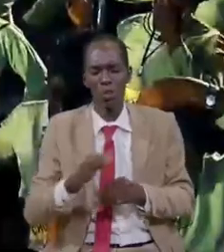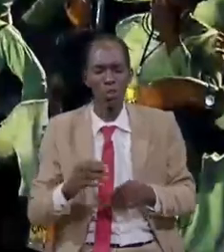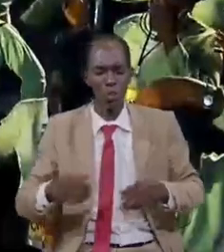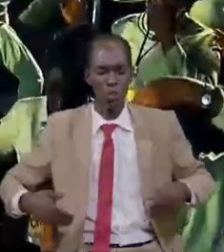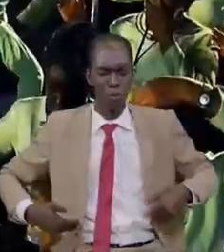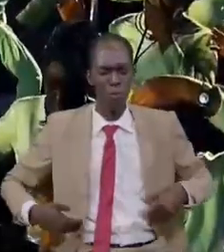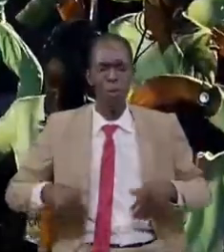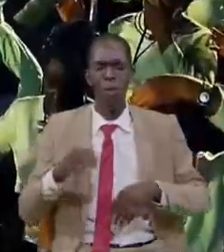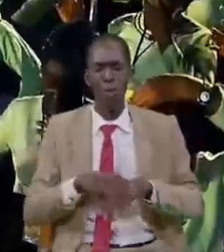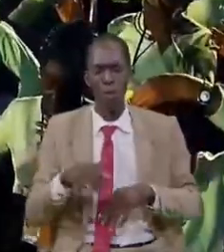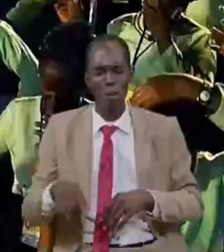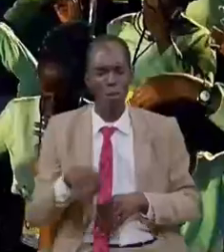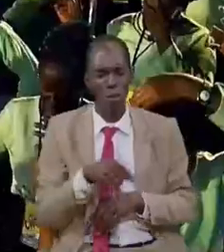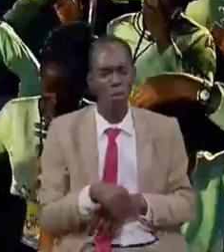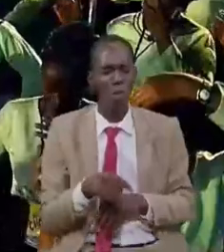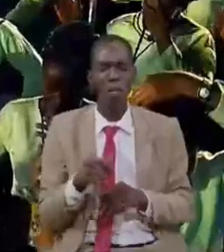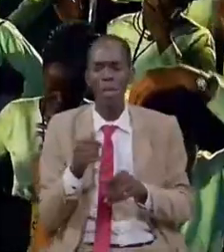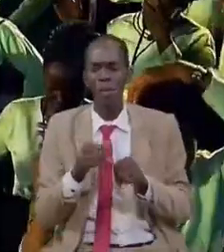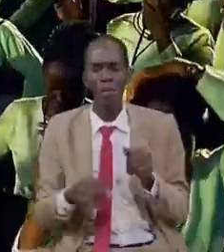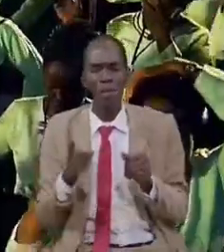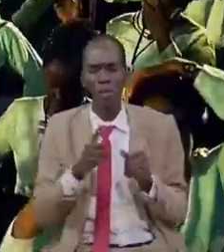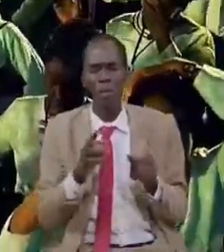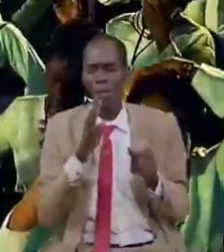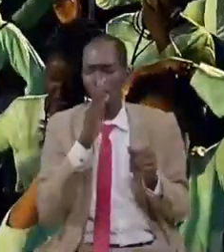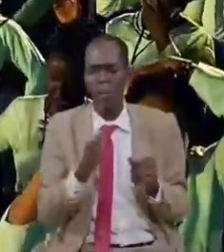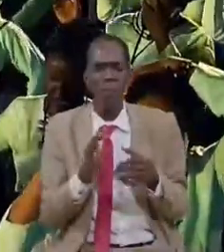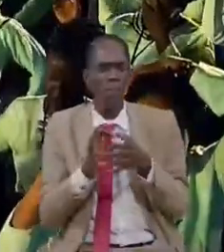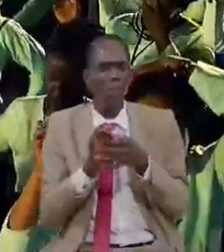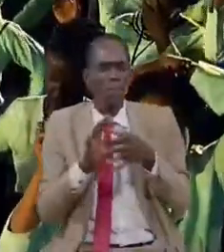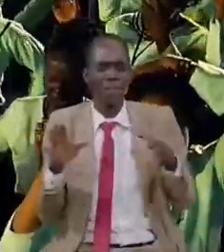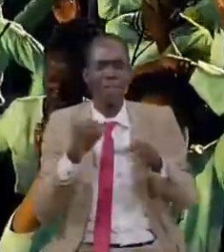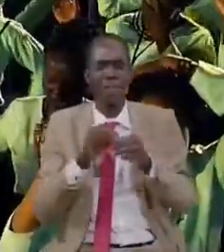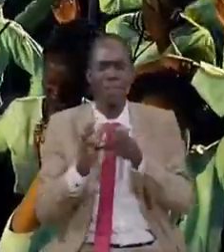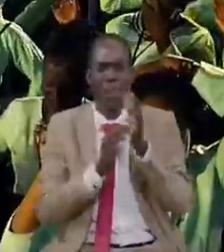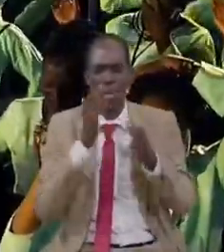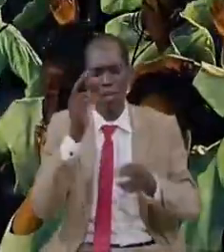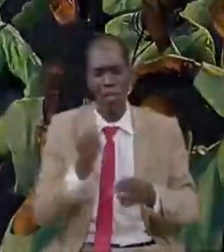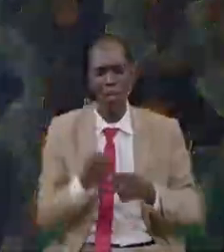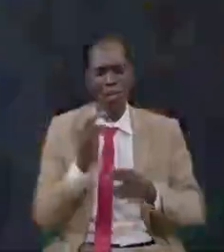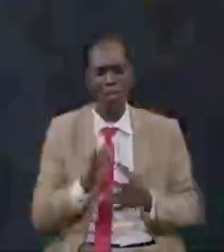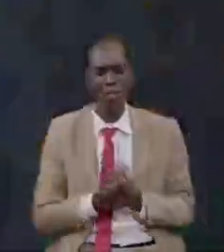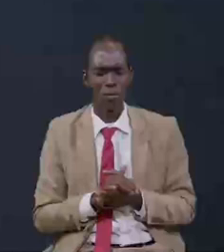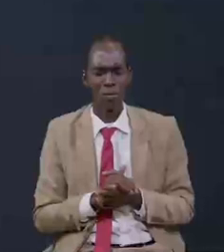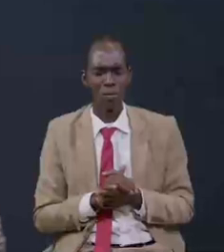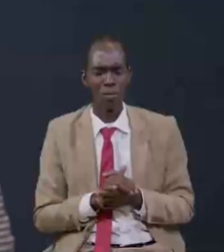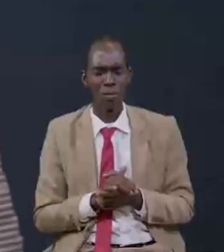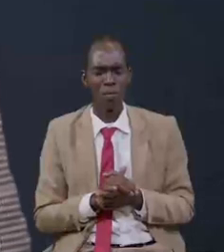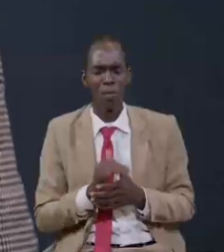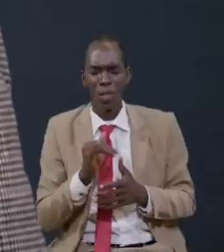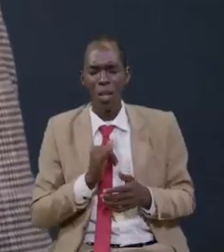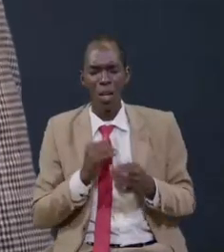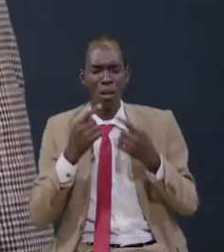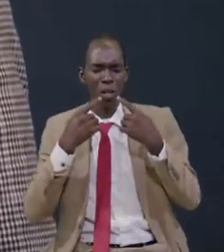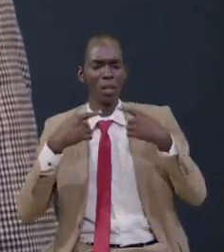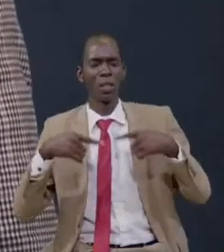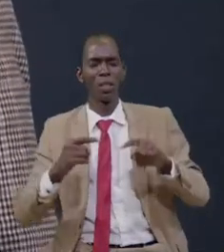au pied, au niveau des cuisses, soit libéré au nom de Jésus. Je déclare la